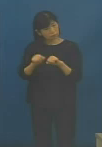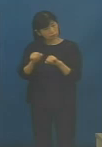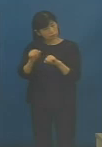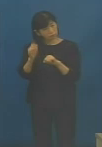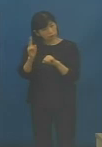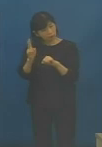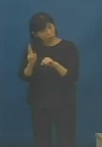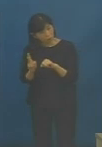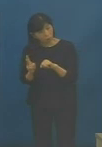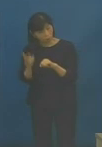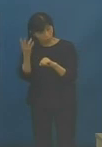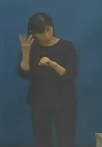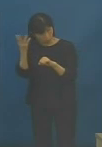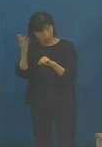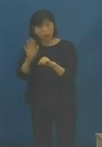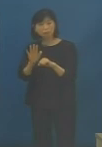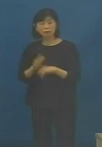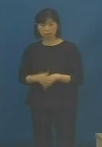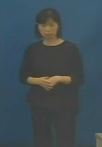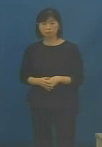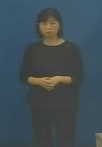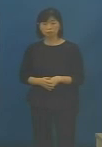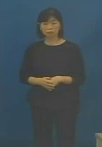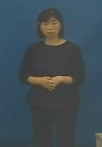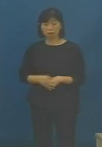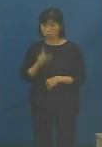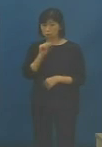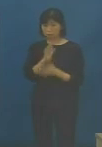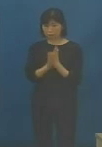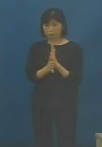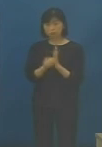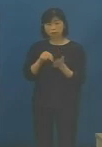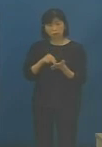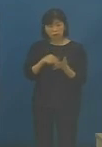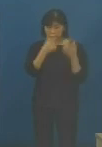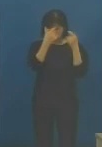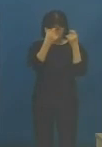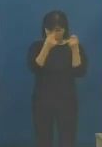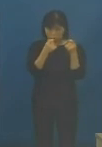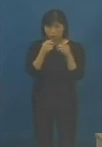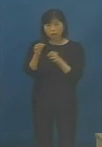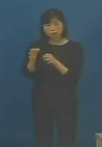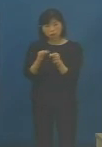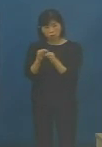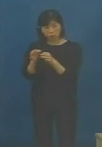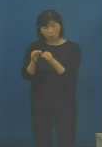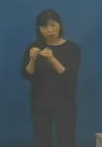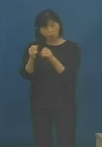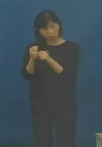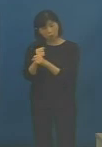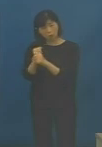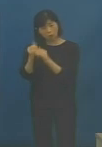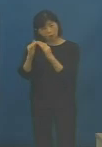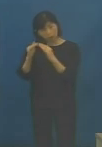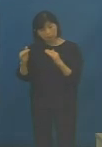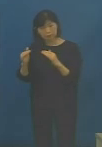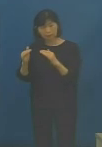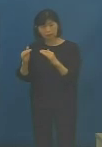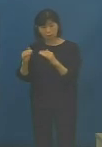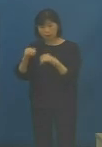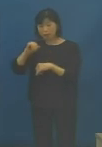られますので、私どもでも早々に、大学や商工会、あるいは JA さんなどいろいろと前回